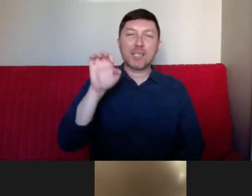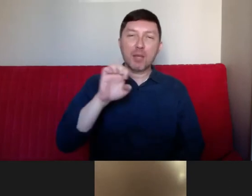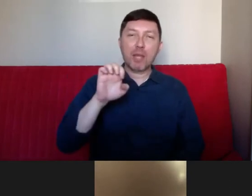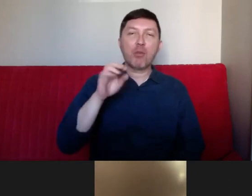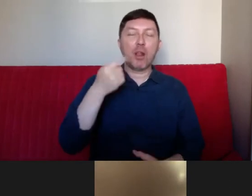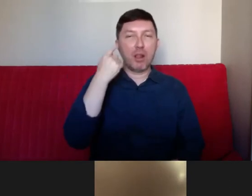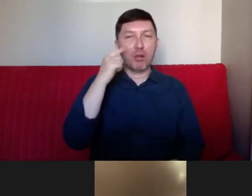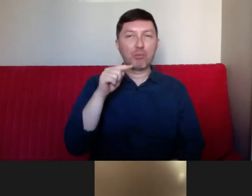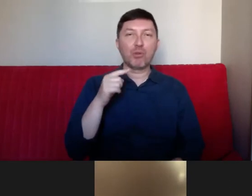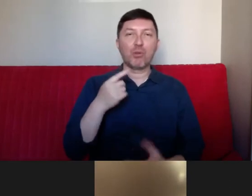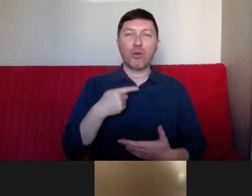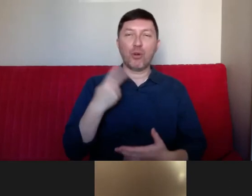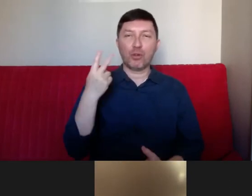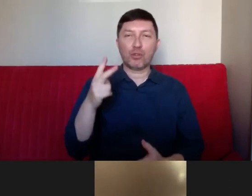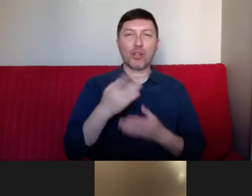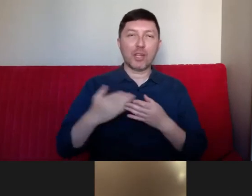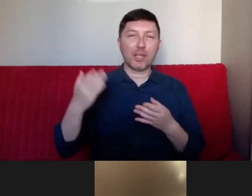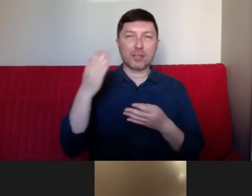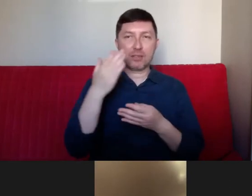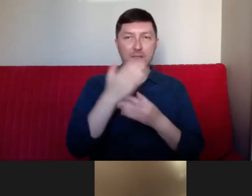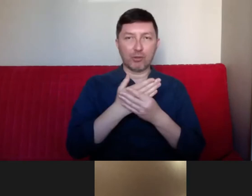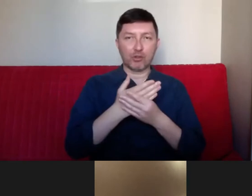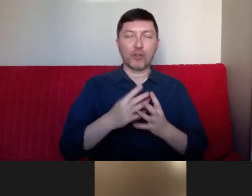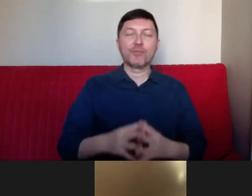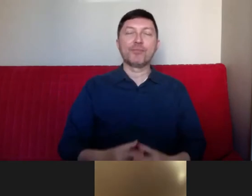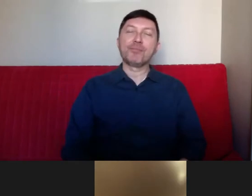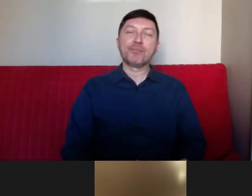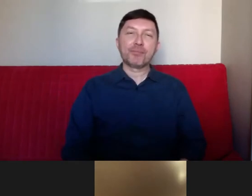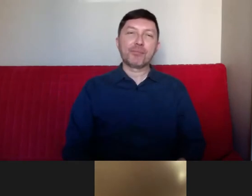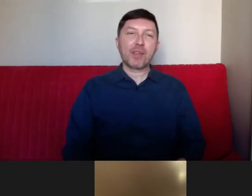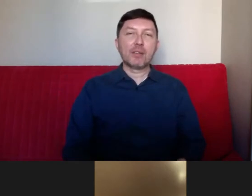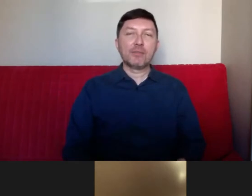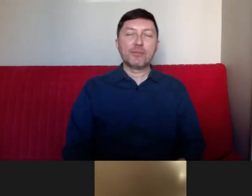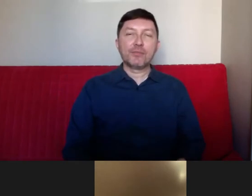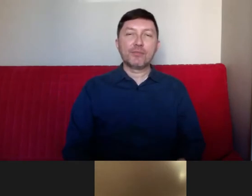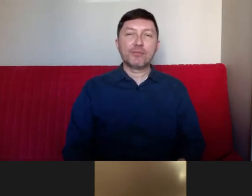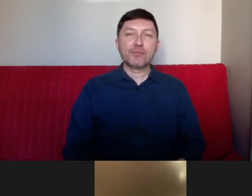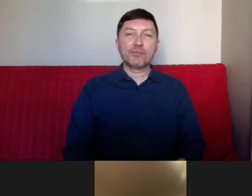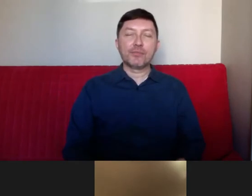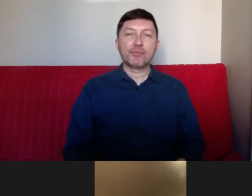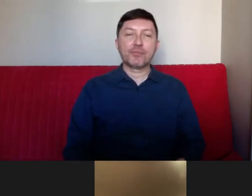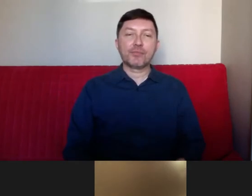for your kind words, but also to underline the way you did.